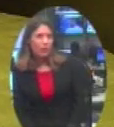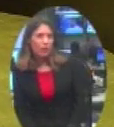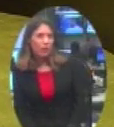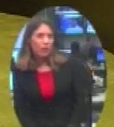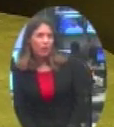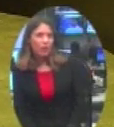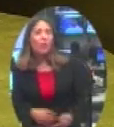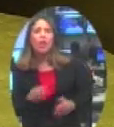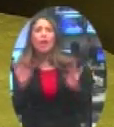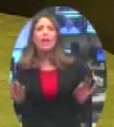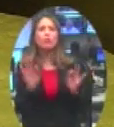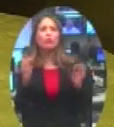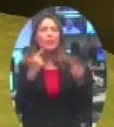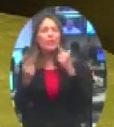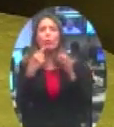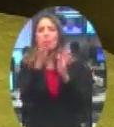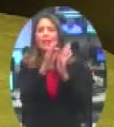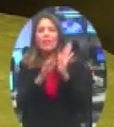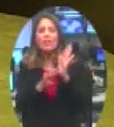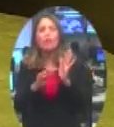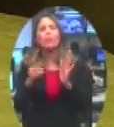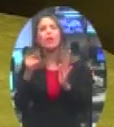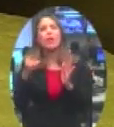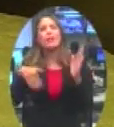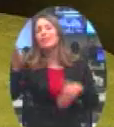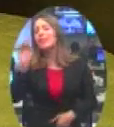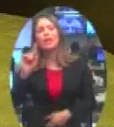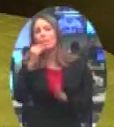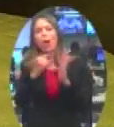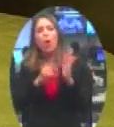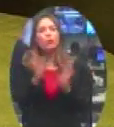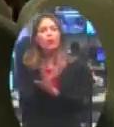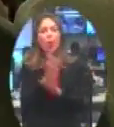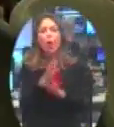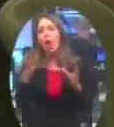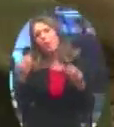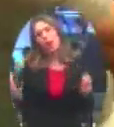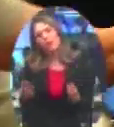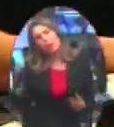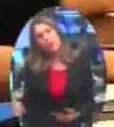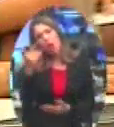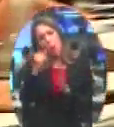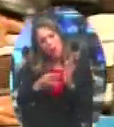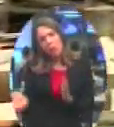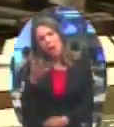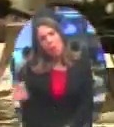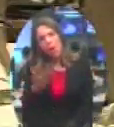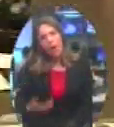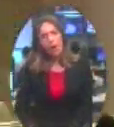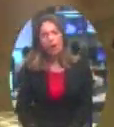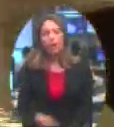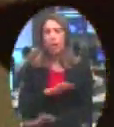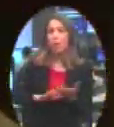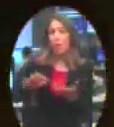על סעיפים, בוא תצביע כבר על חוק הטרור, תצביע על מלא דברים, יאללה בוא נביא כבר את כל החוקים. המאומה הזו מתרחשת כשבפעם